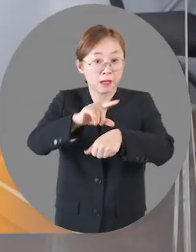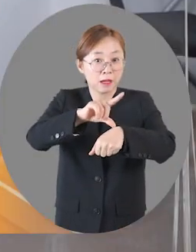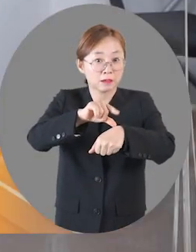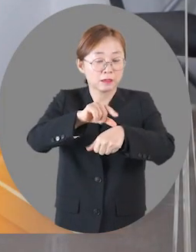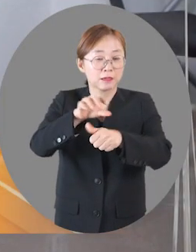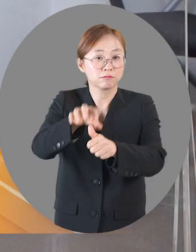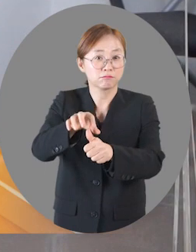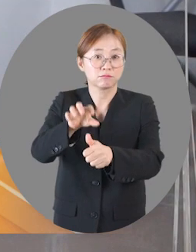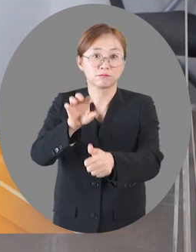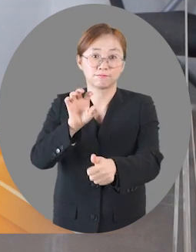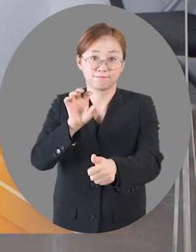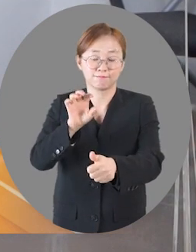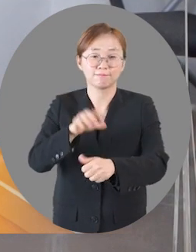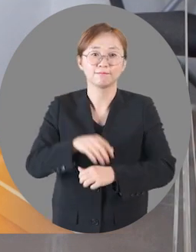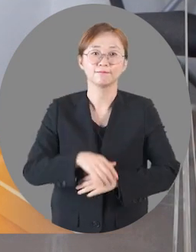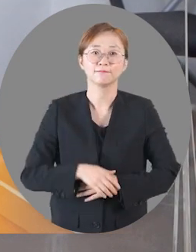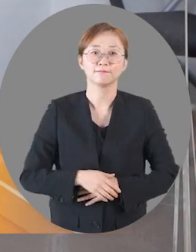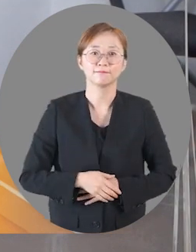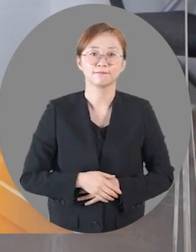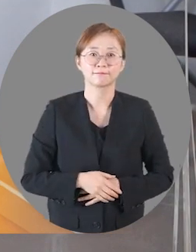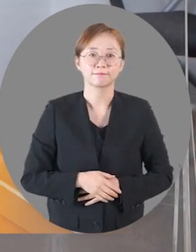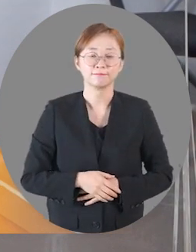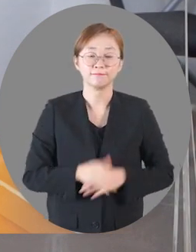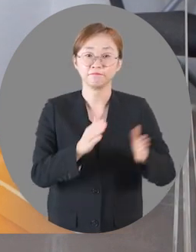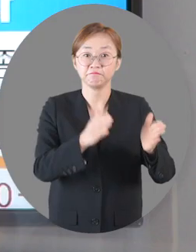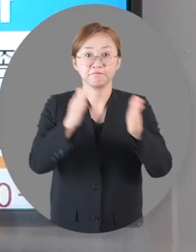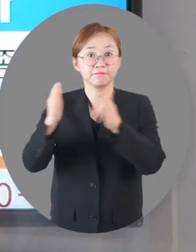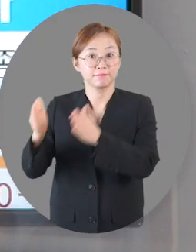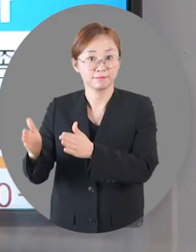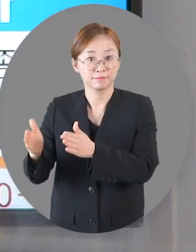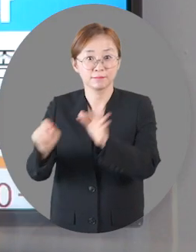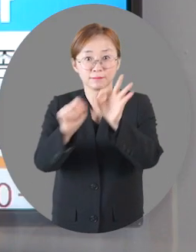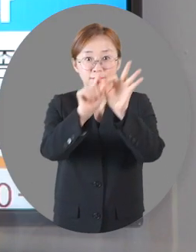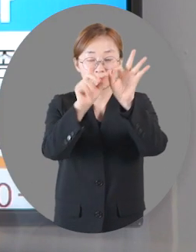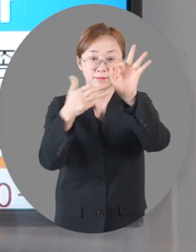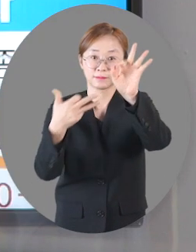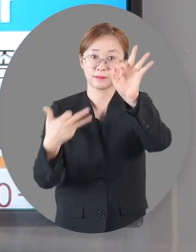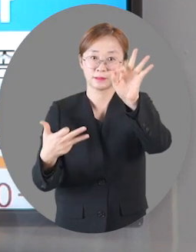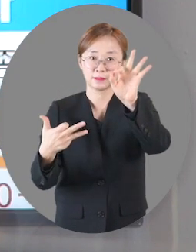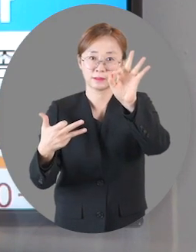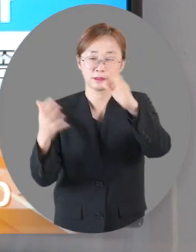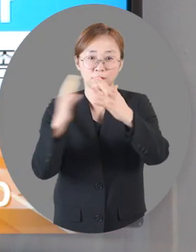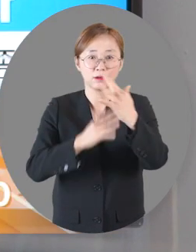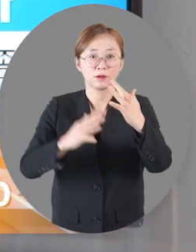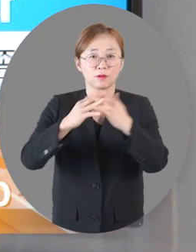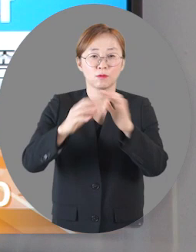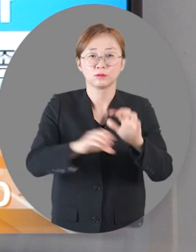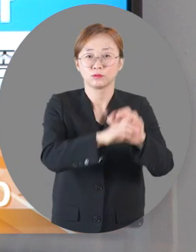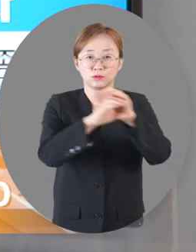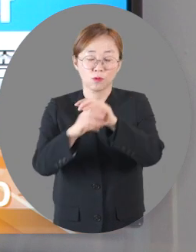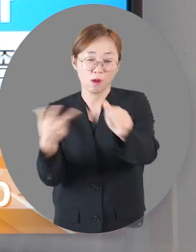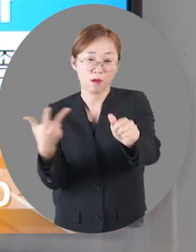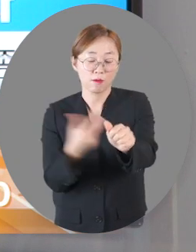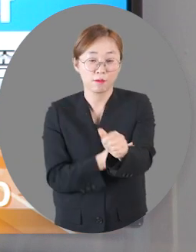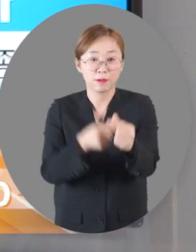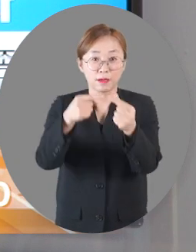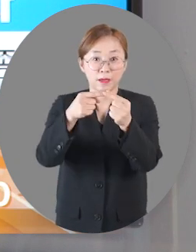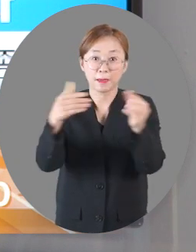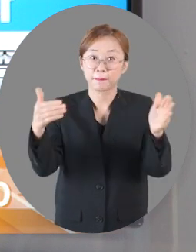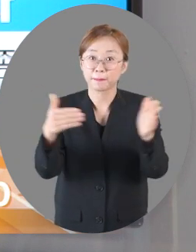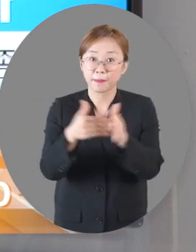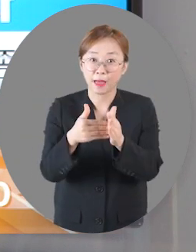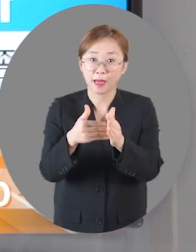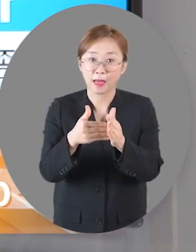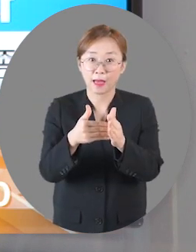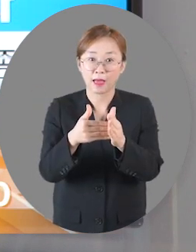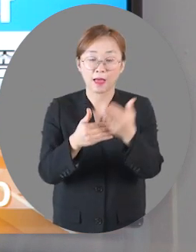등 일부 방역 수칙이 완화됐습니다. 한편 18일 기준 공주시의 코로나19 예방접종 현황은